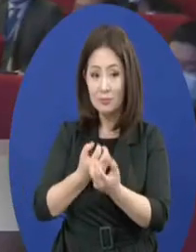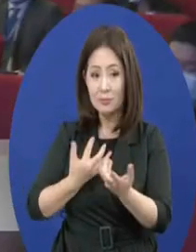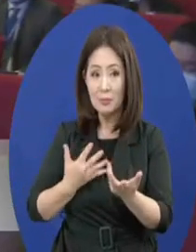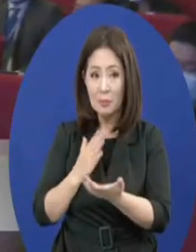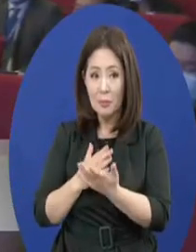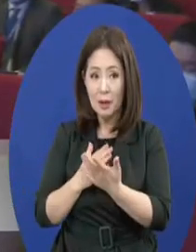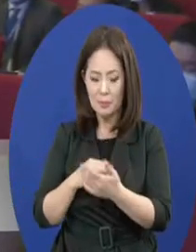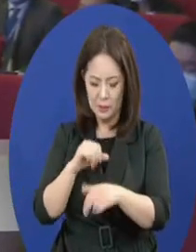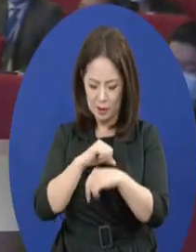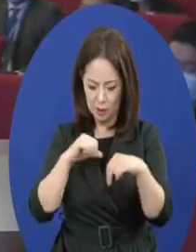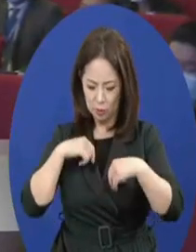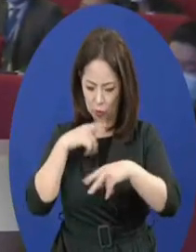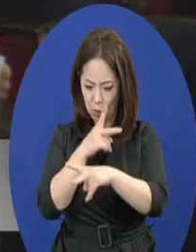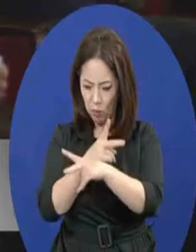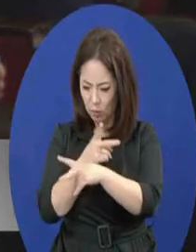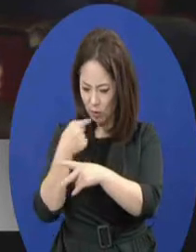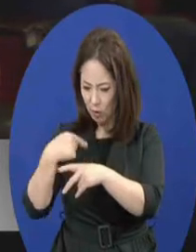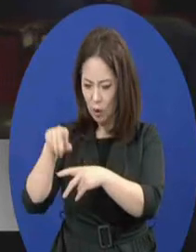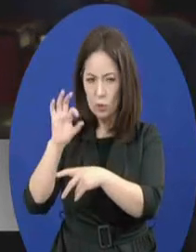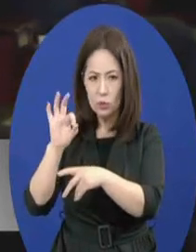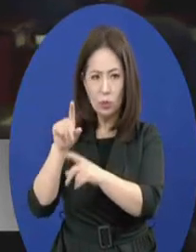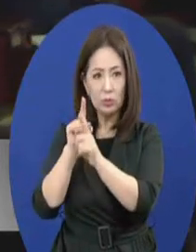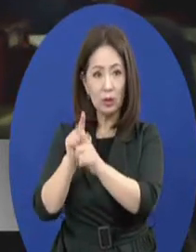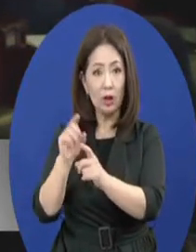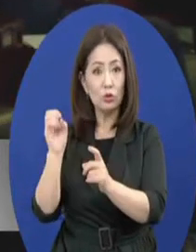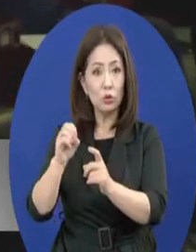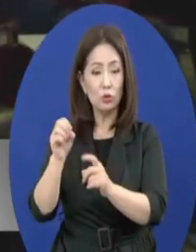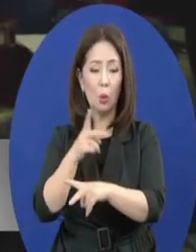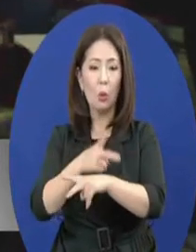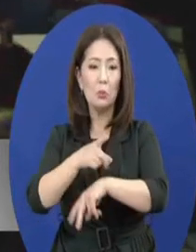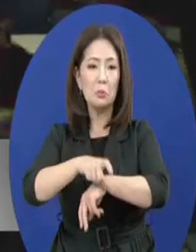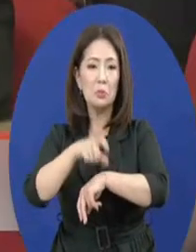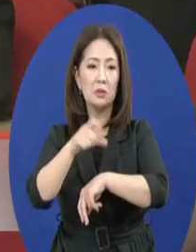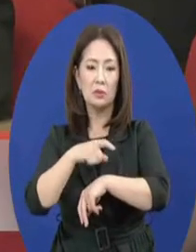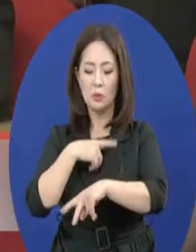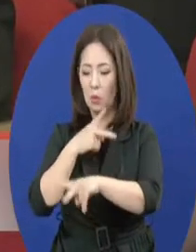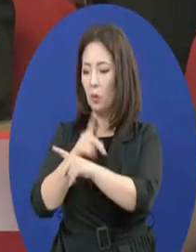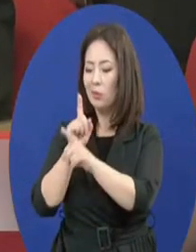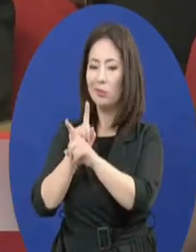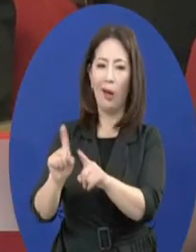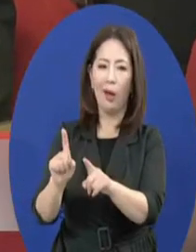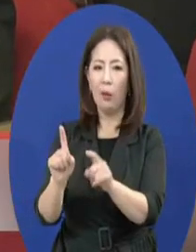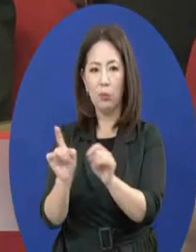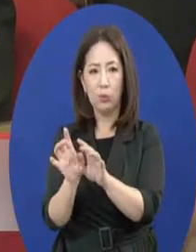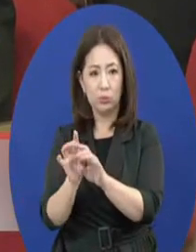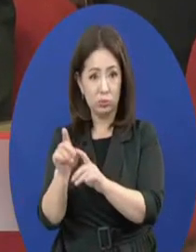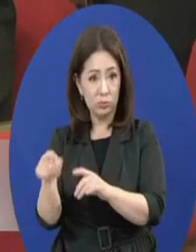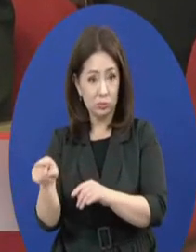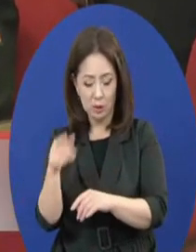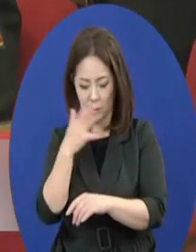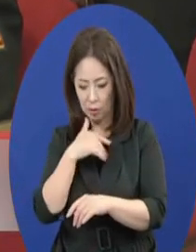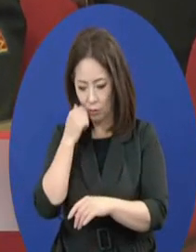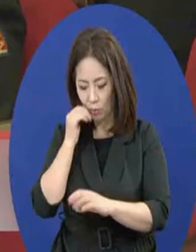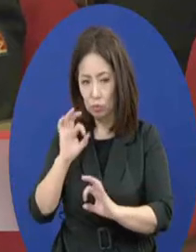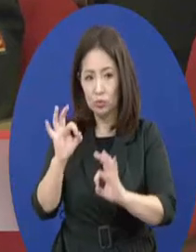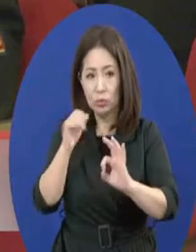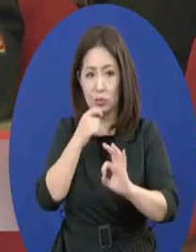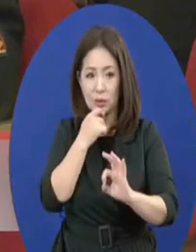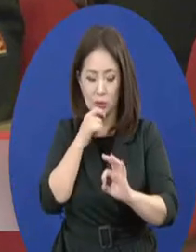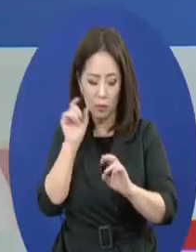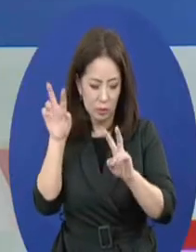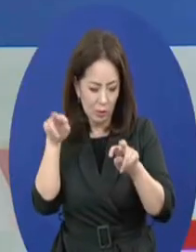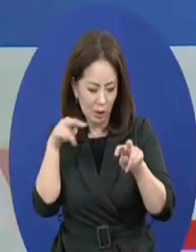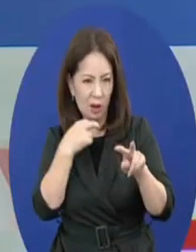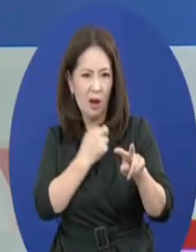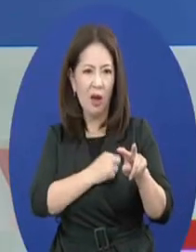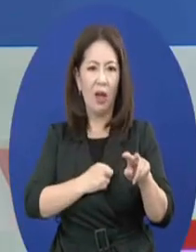хуулийг зөв шударга хэрэгжүүлэхийг шаарддаг. Хуульчид өөрсдөө хуулиа зөрчиж ёс зүйг авирлаж, бие зүв авч чадахгүй байгаа нь иргэдийн бухимдлыг төрүүлэх